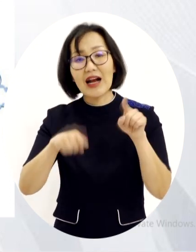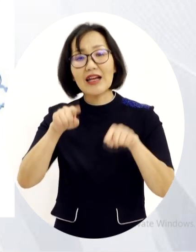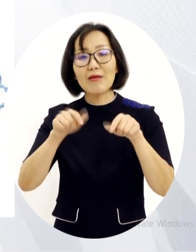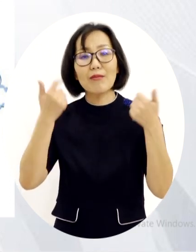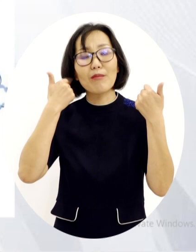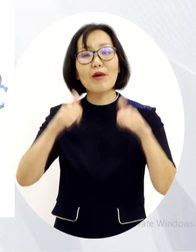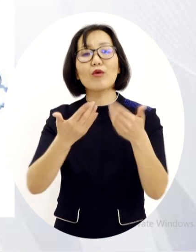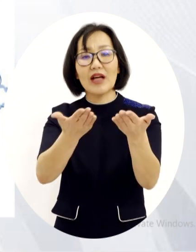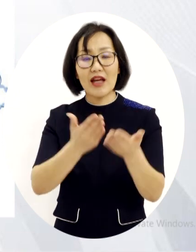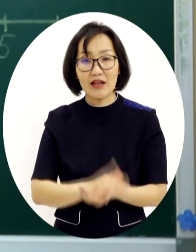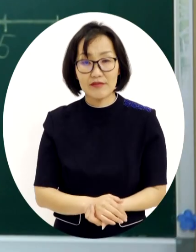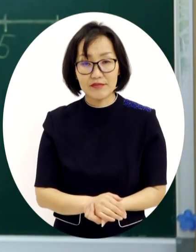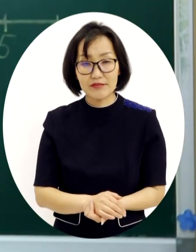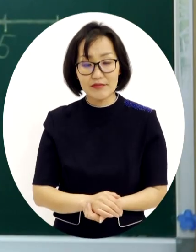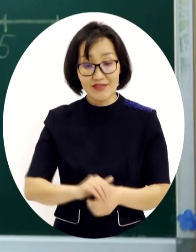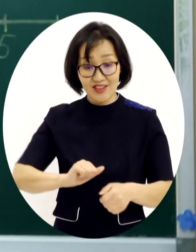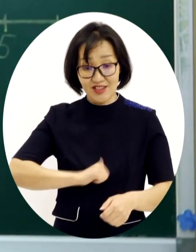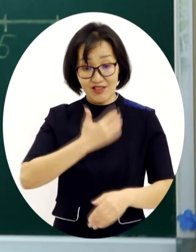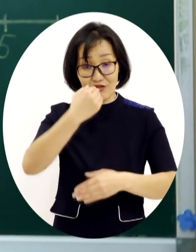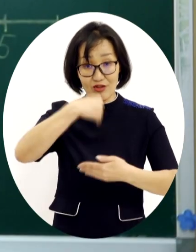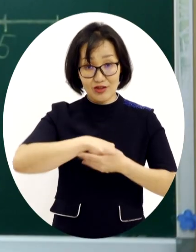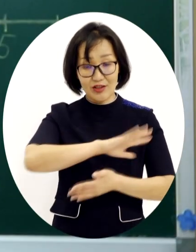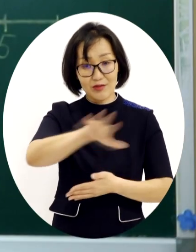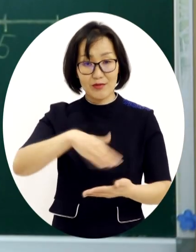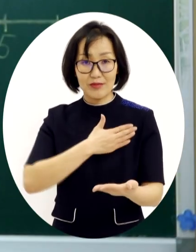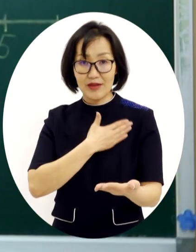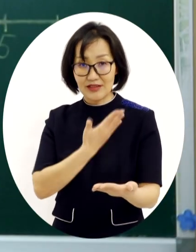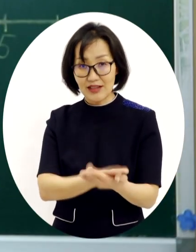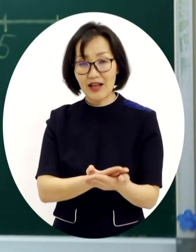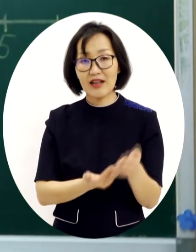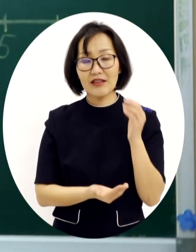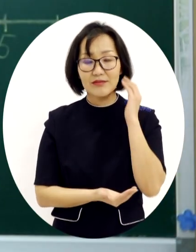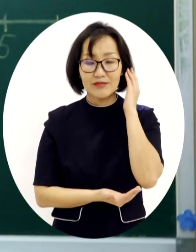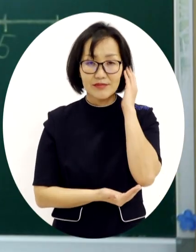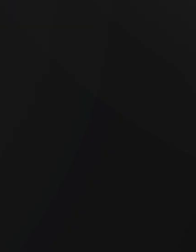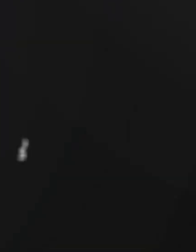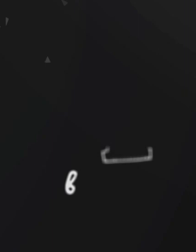Хичээлдээ идэвхтэй оролцсонд баярлалаа.